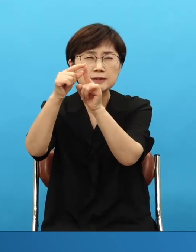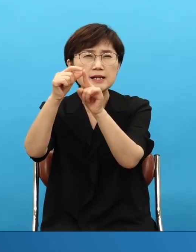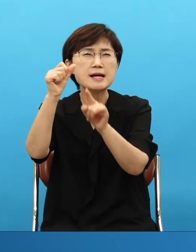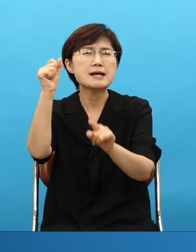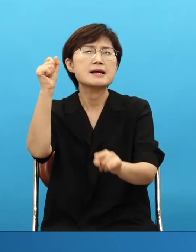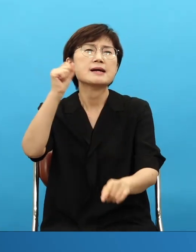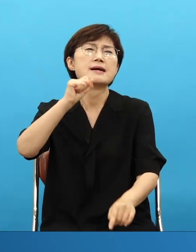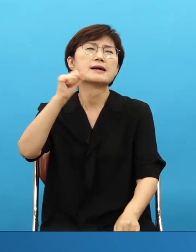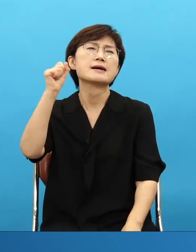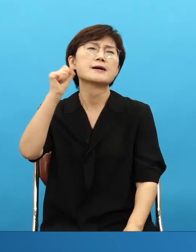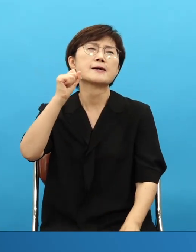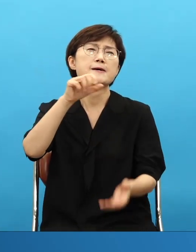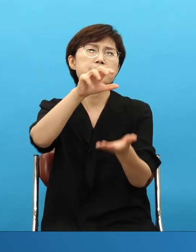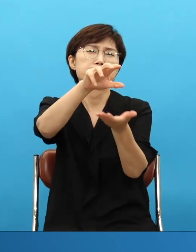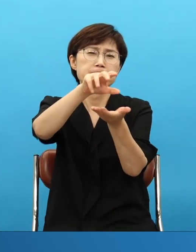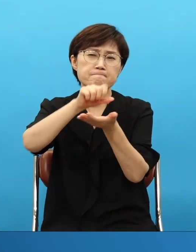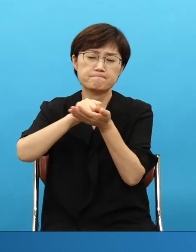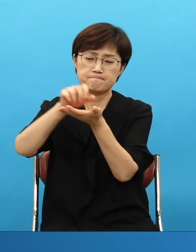중요한 것을